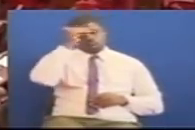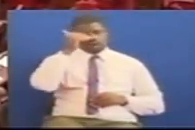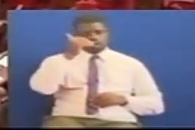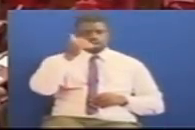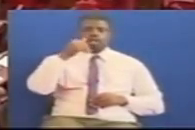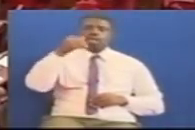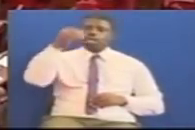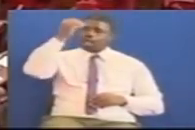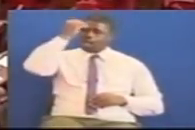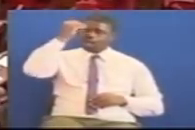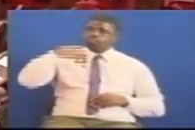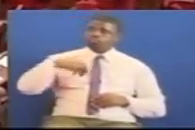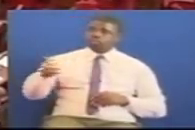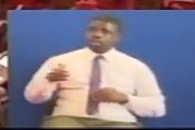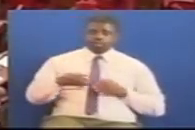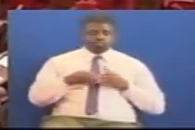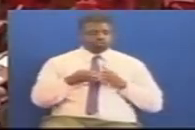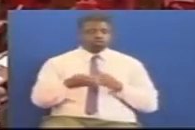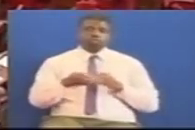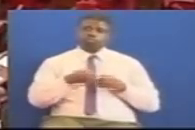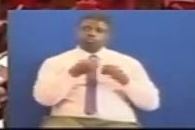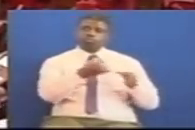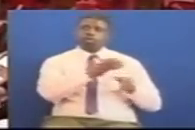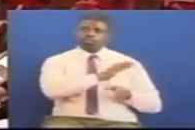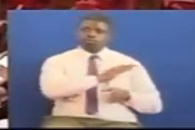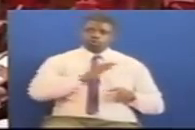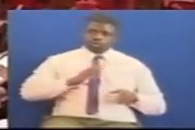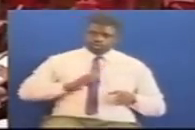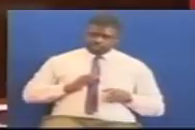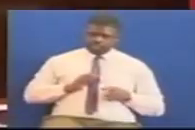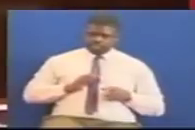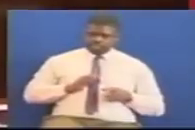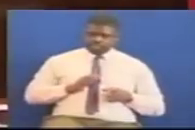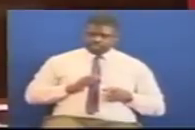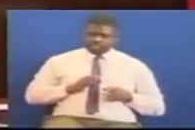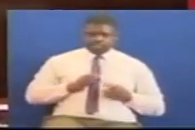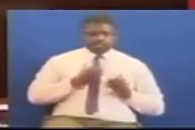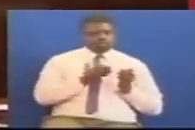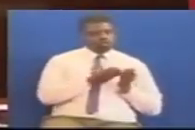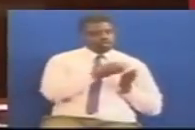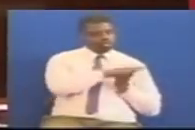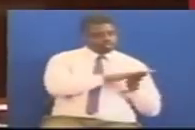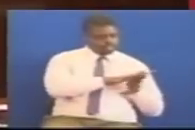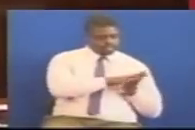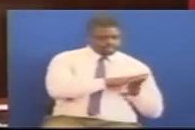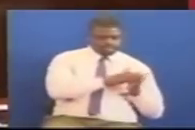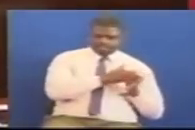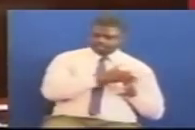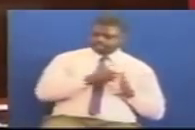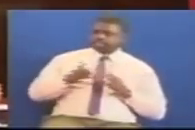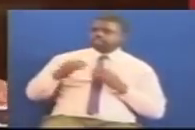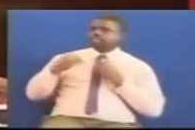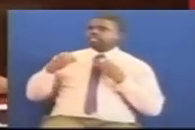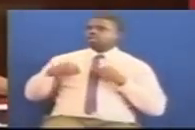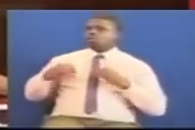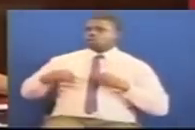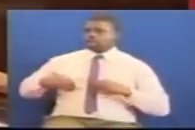wa bodi za mashule kuanzia shule za msingi mpaka sekondari. Katika muundo ule, Mheshimiwa